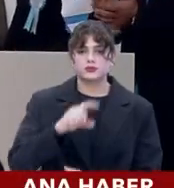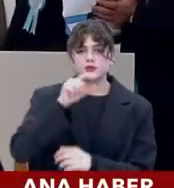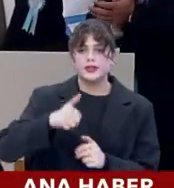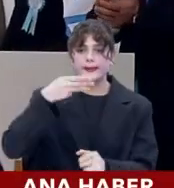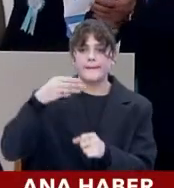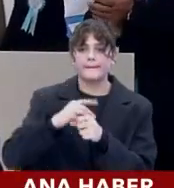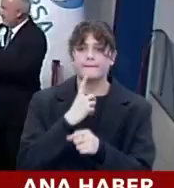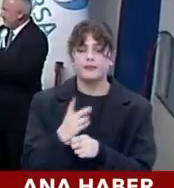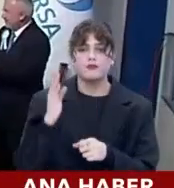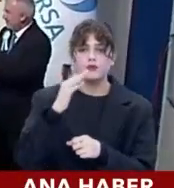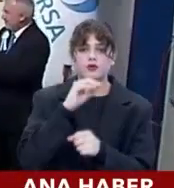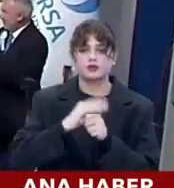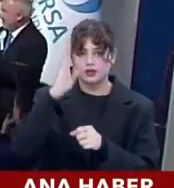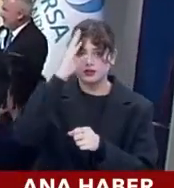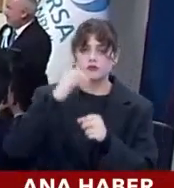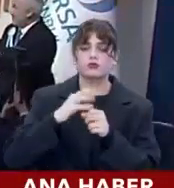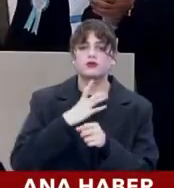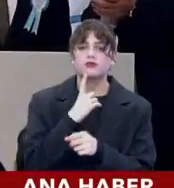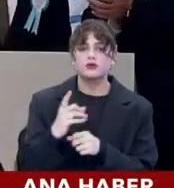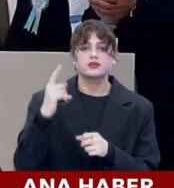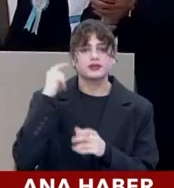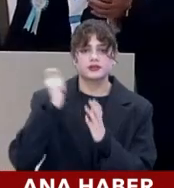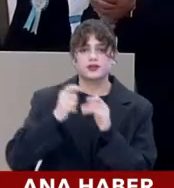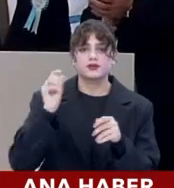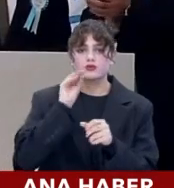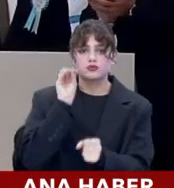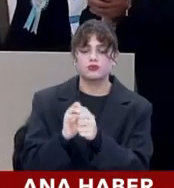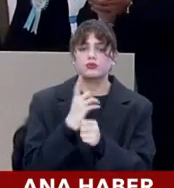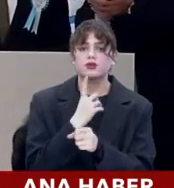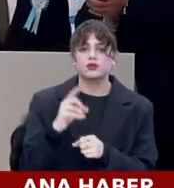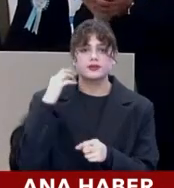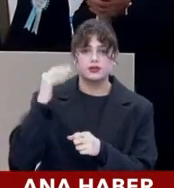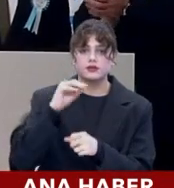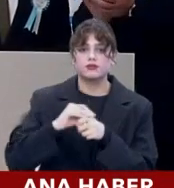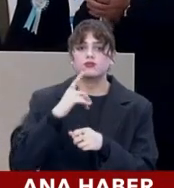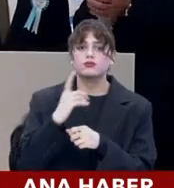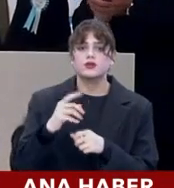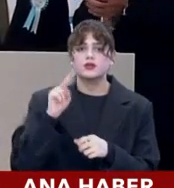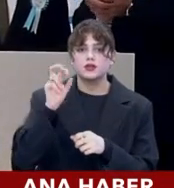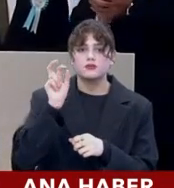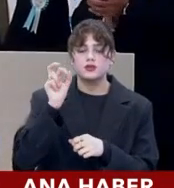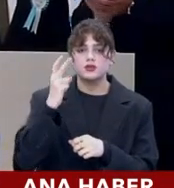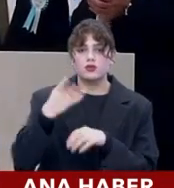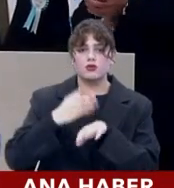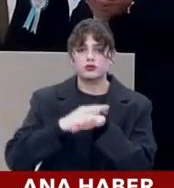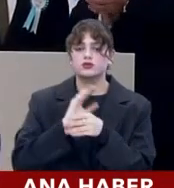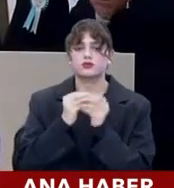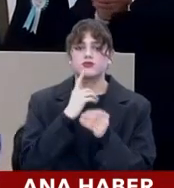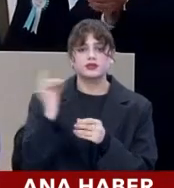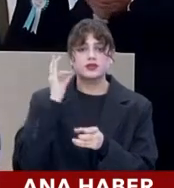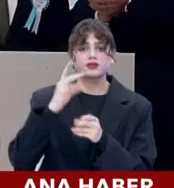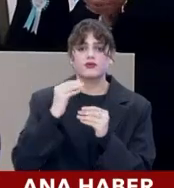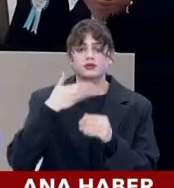Cumhurbaşkanı Erdoğan Borsa İstanbul'daydı. Gong töreninde konuştu. Borsa İstanbul'un 2002 öncesi durumuna